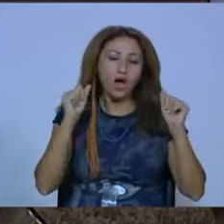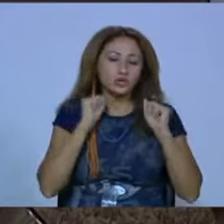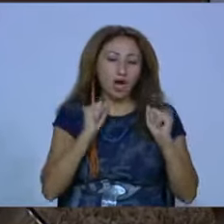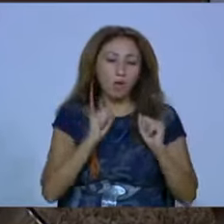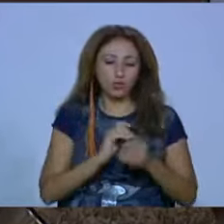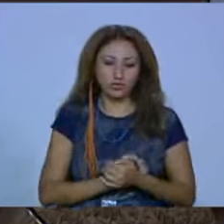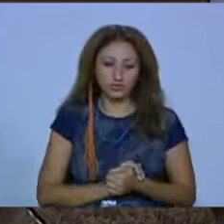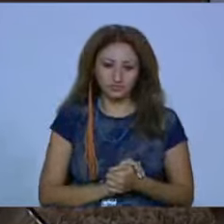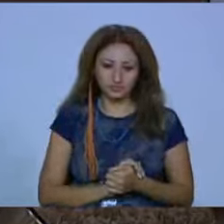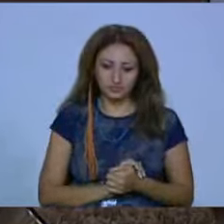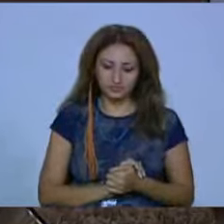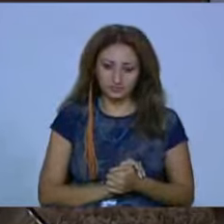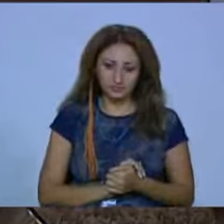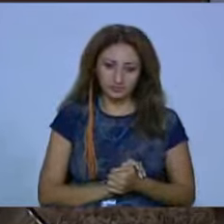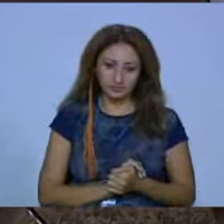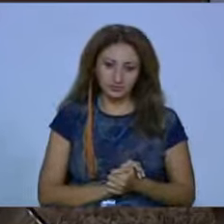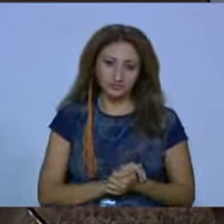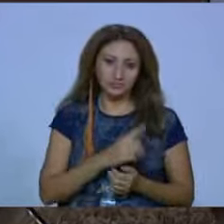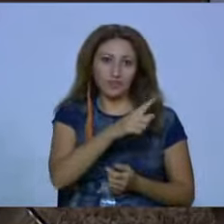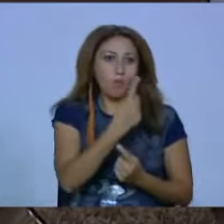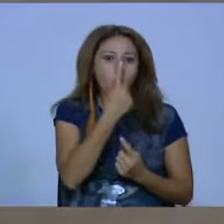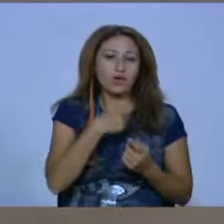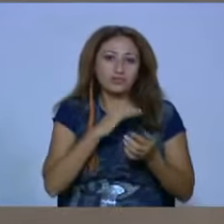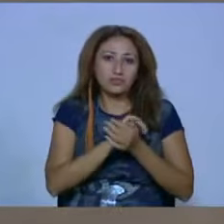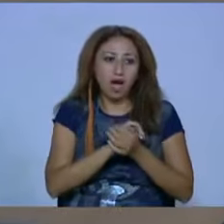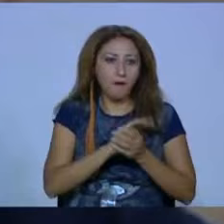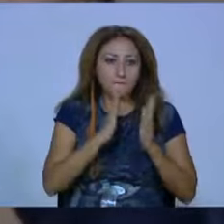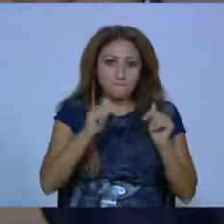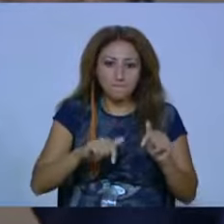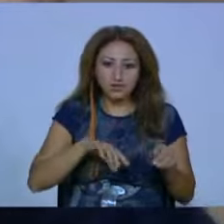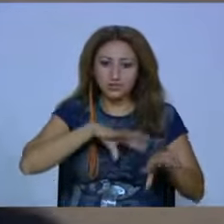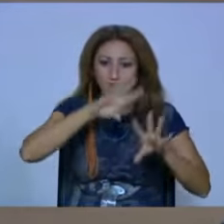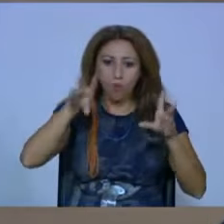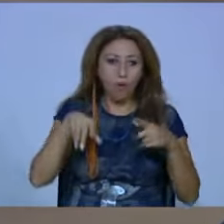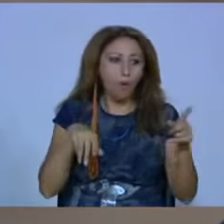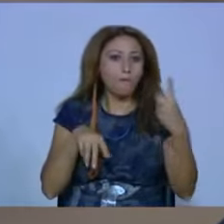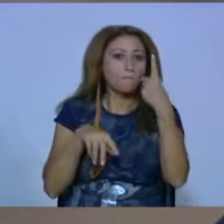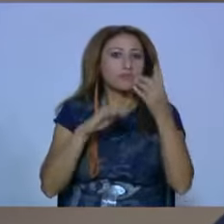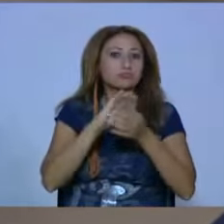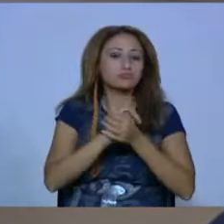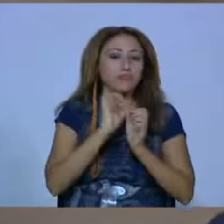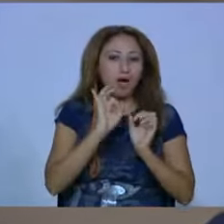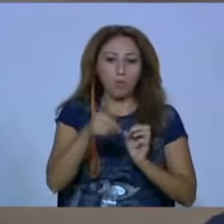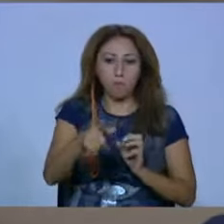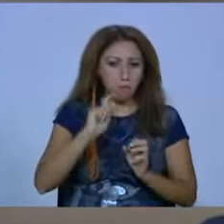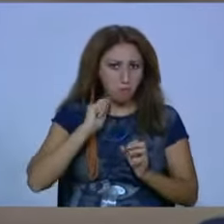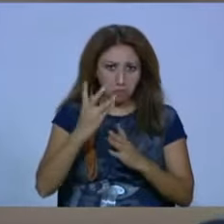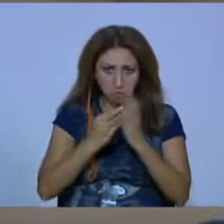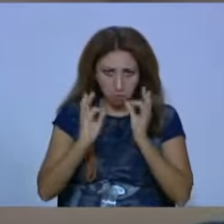يعني. انا ما كان ليش حد غيره في القاهره، انا راجل جاي من كفر الشيخ